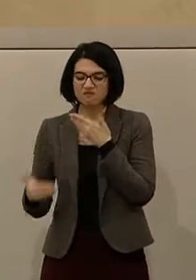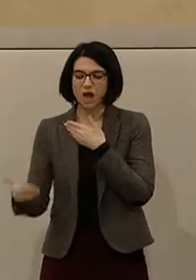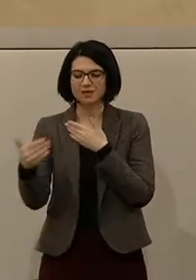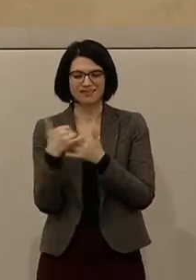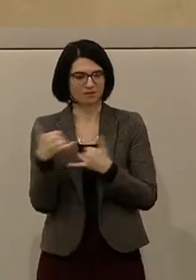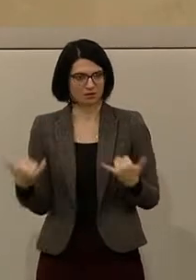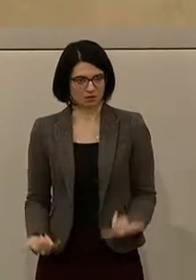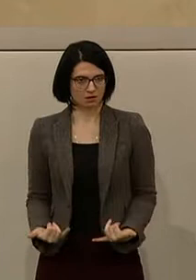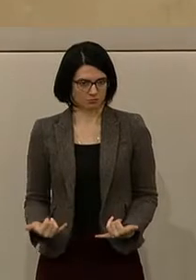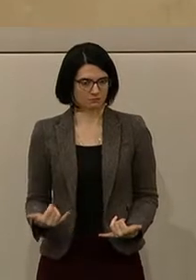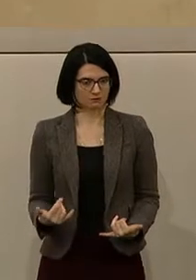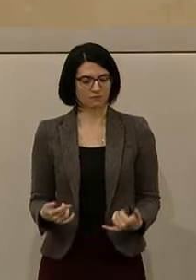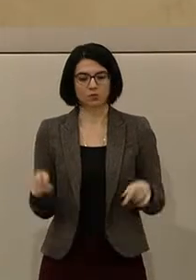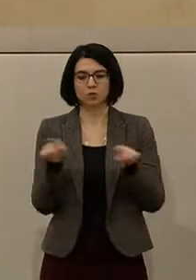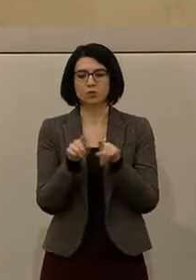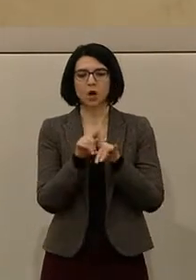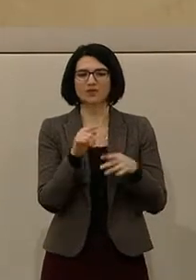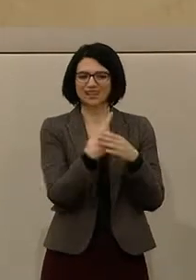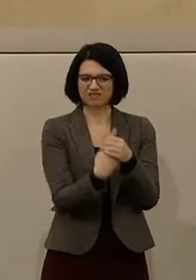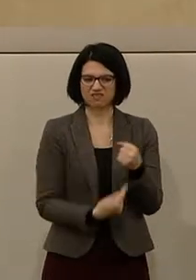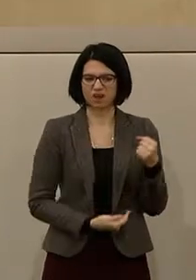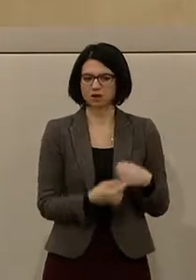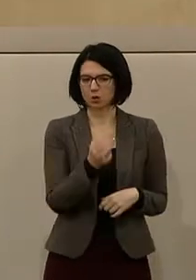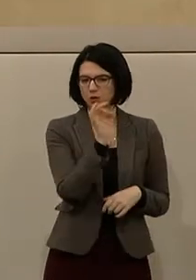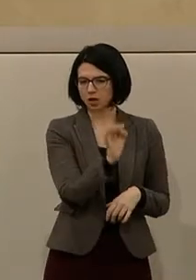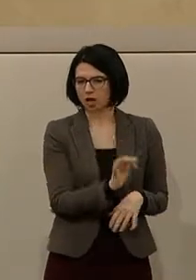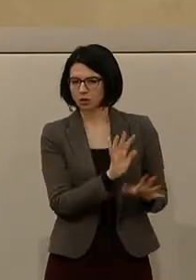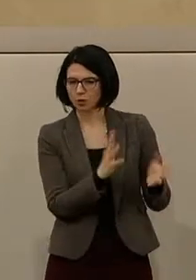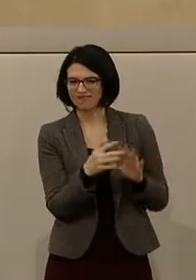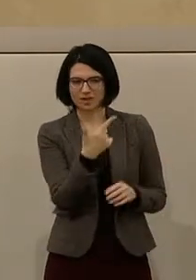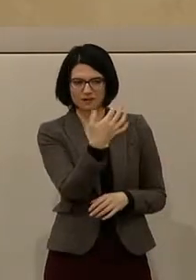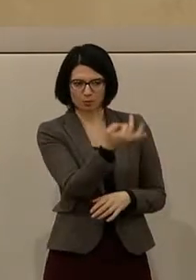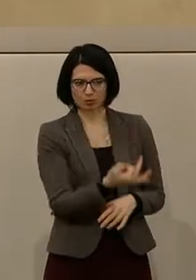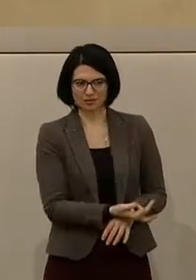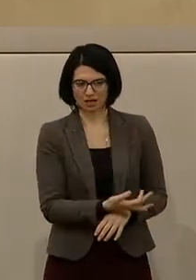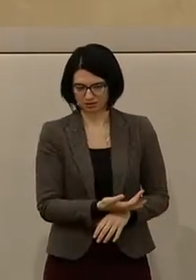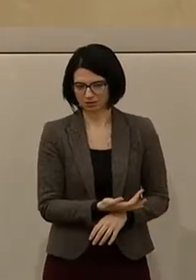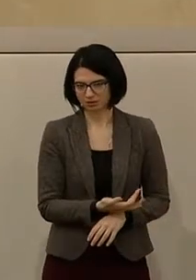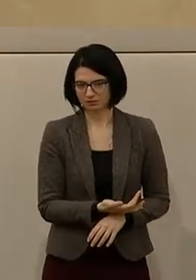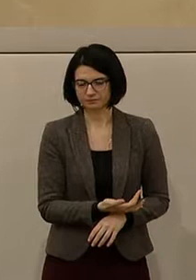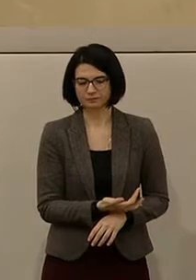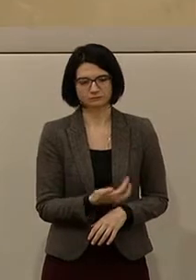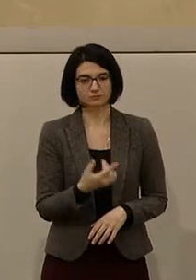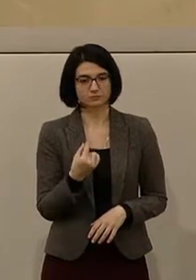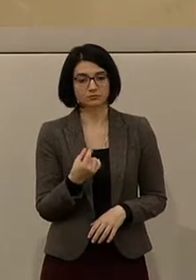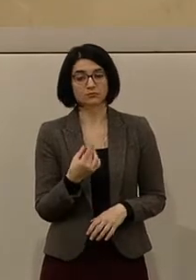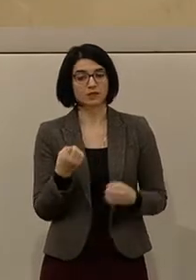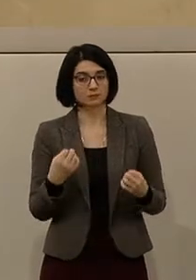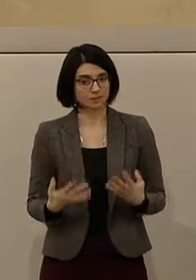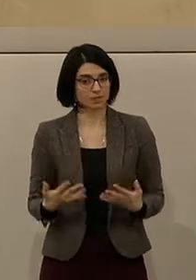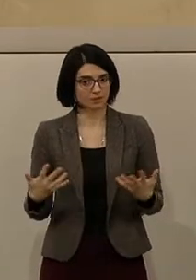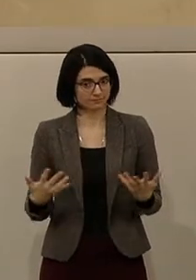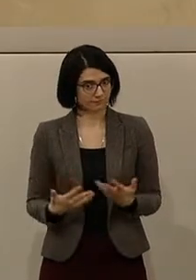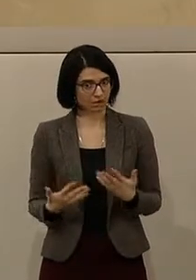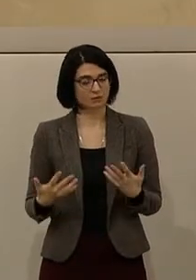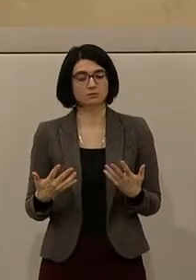wie jetzt und einer Inflationsrate von um die 2%, geschieht tatsächlich